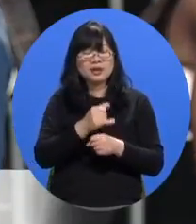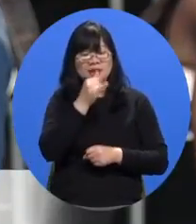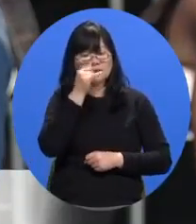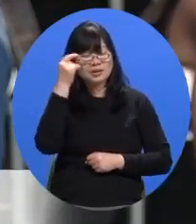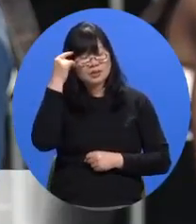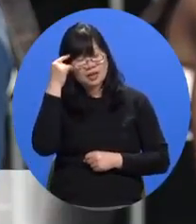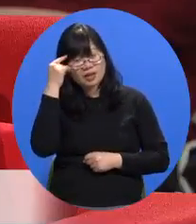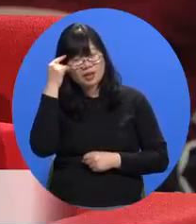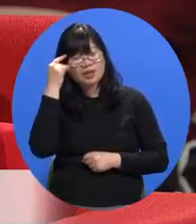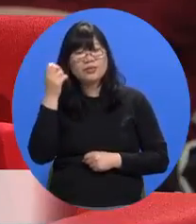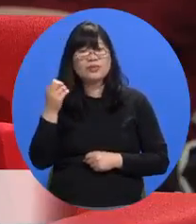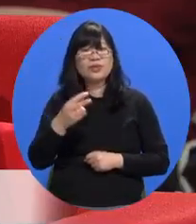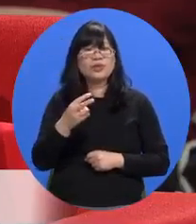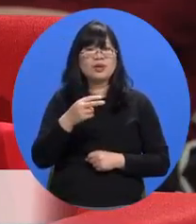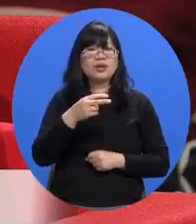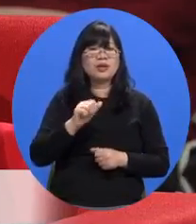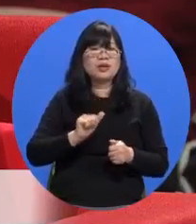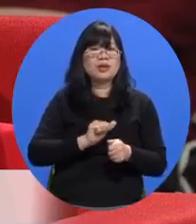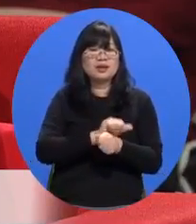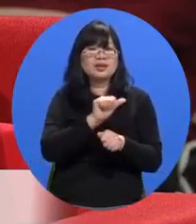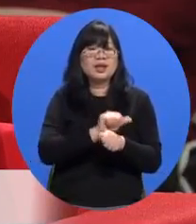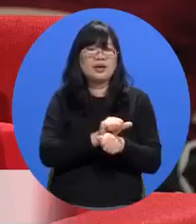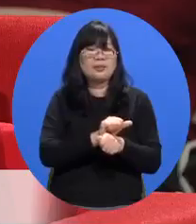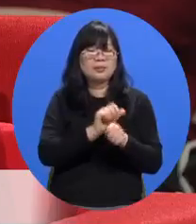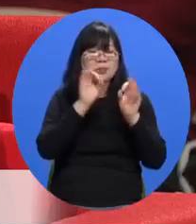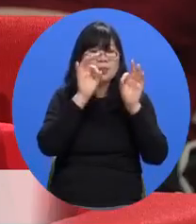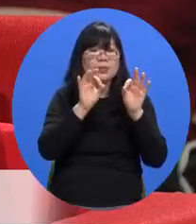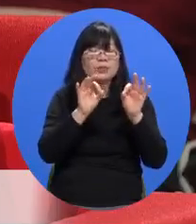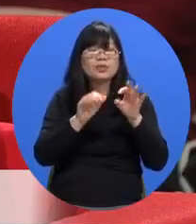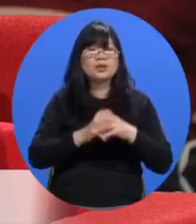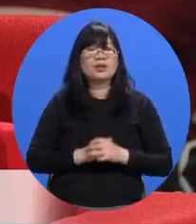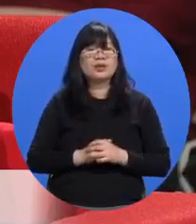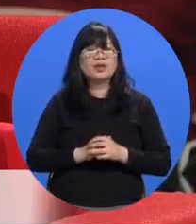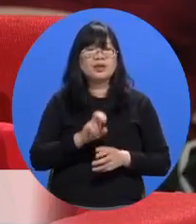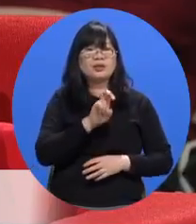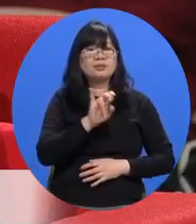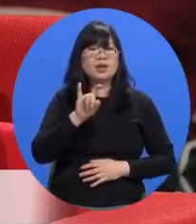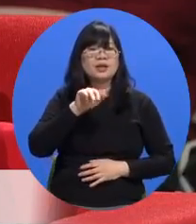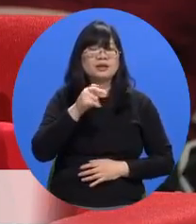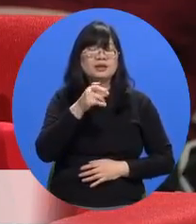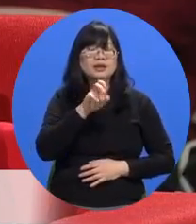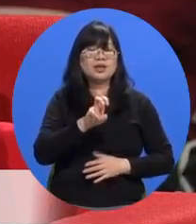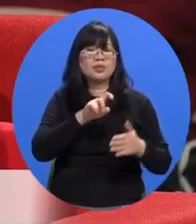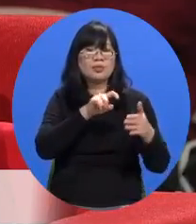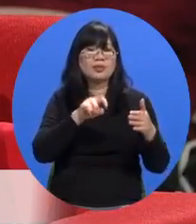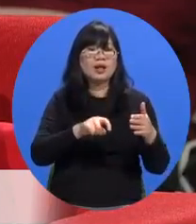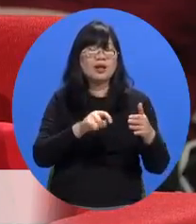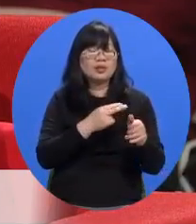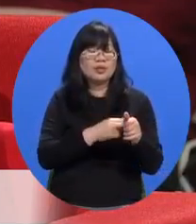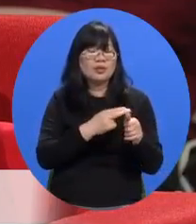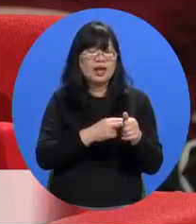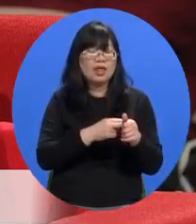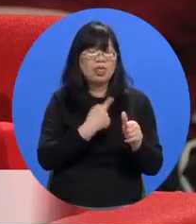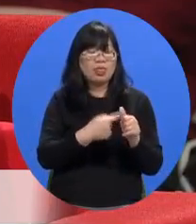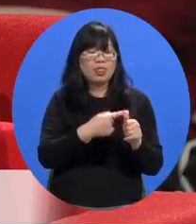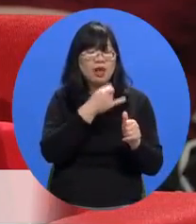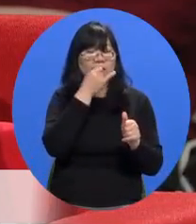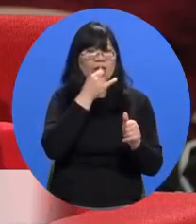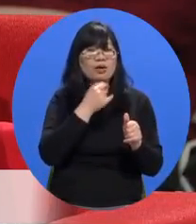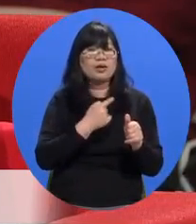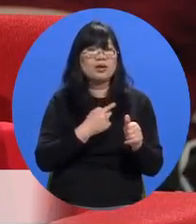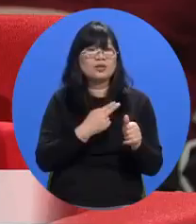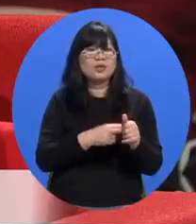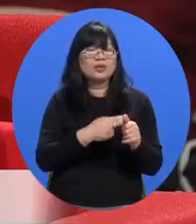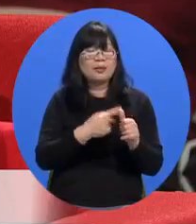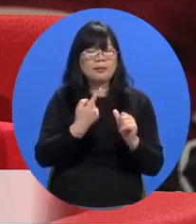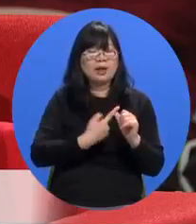네. 그러니까 심지어는 이제 싱가포르 같은 데서는 그야말로 매스컴에서 교사의 험담을 하거나 네. 교사를 비난하는 게